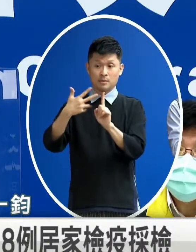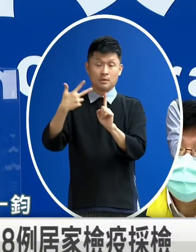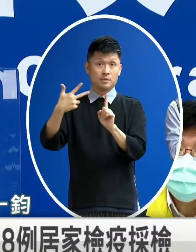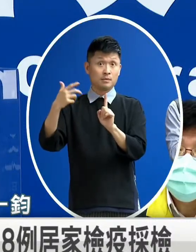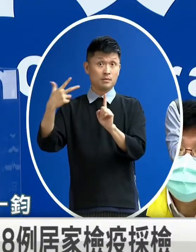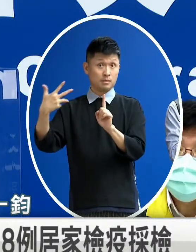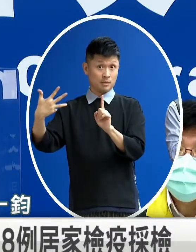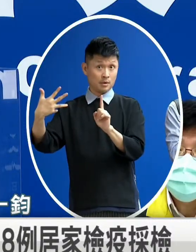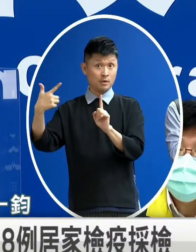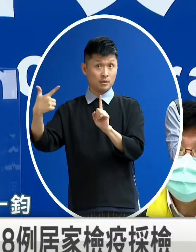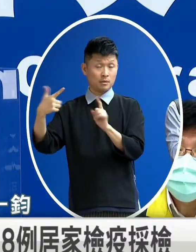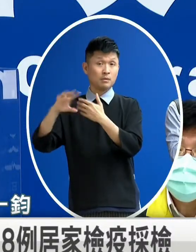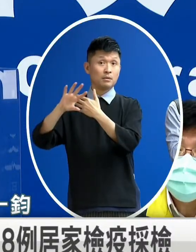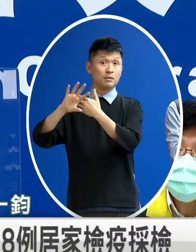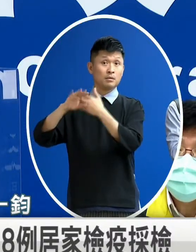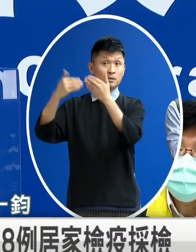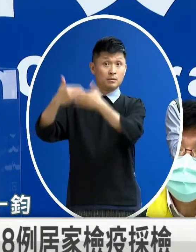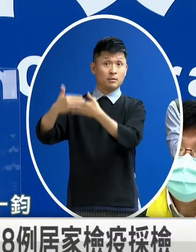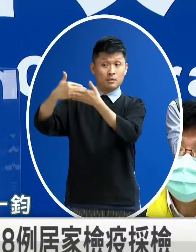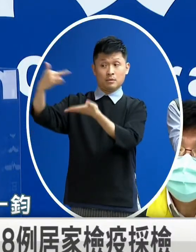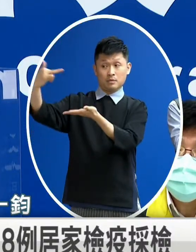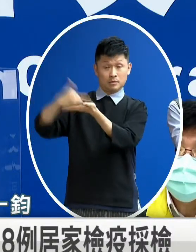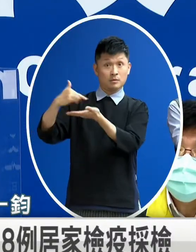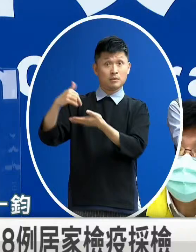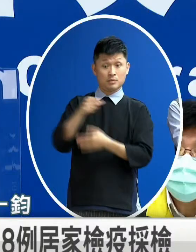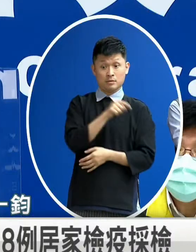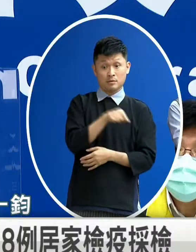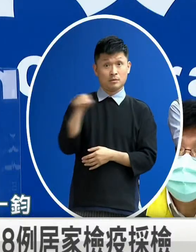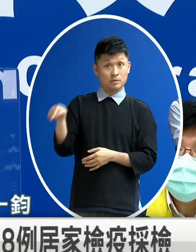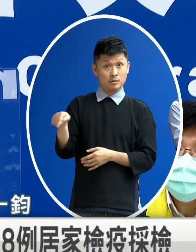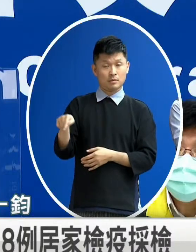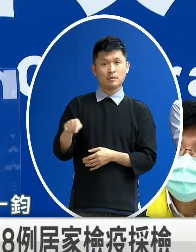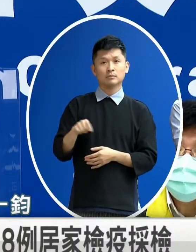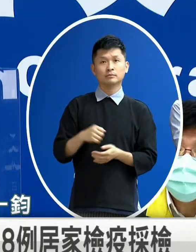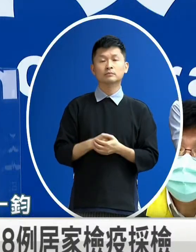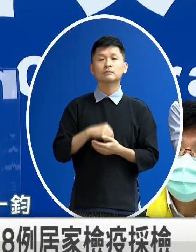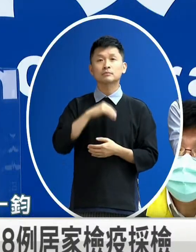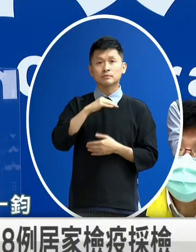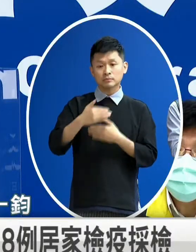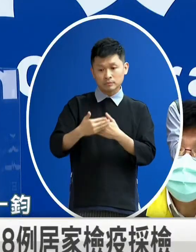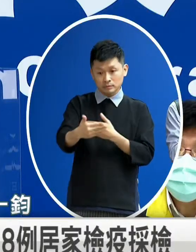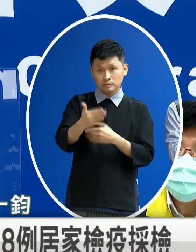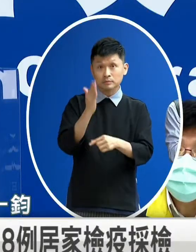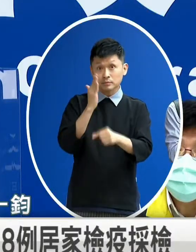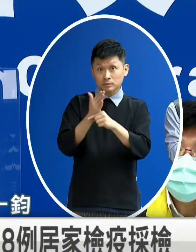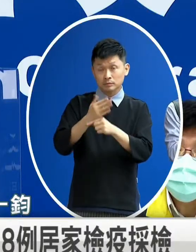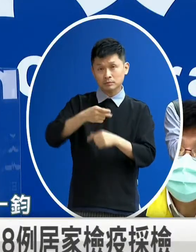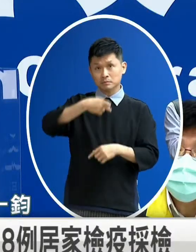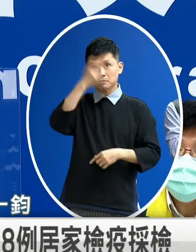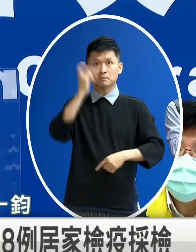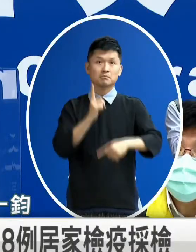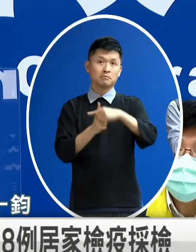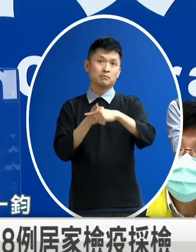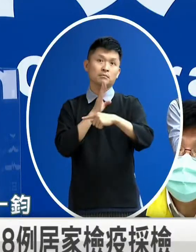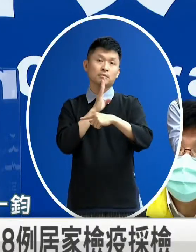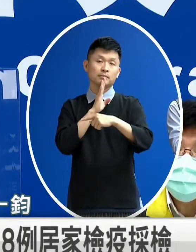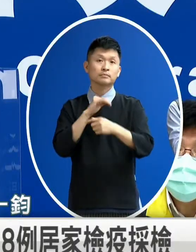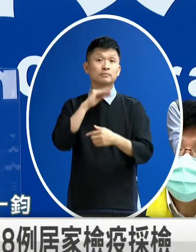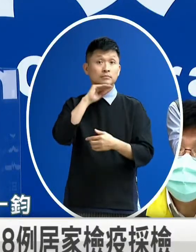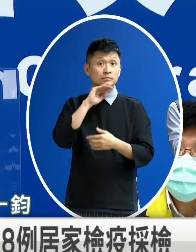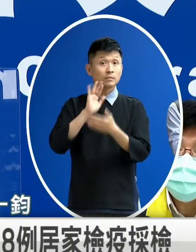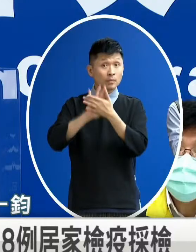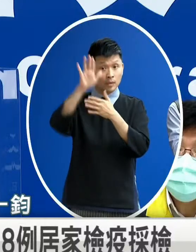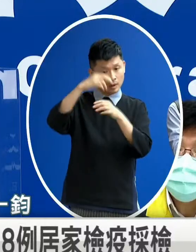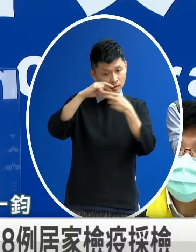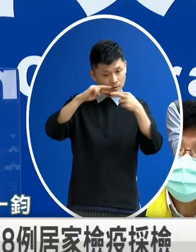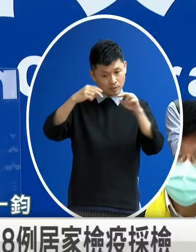18786是这个中国境外入的个案。那他们都是在防疫旅馆检疫期间被确诊的。不过我们经过后续这个序